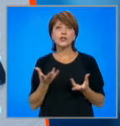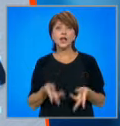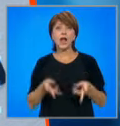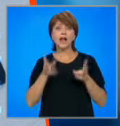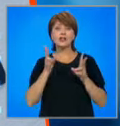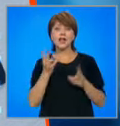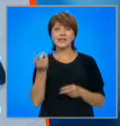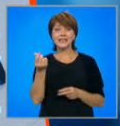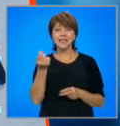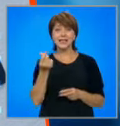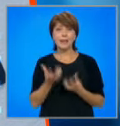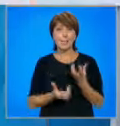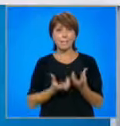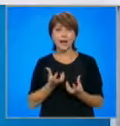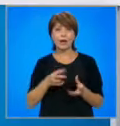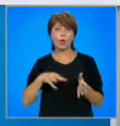вода.